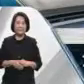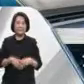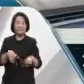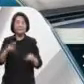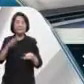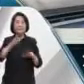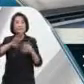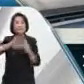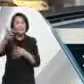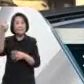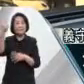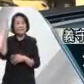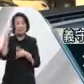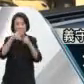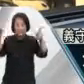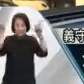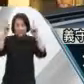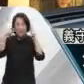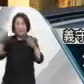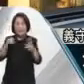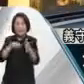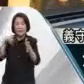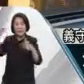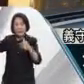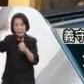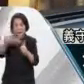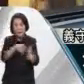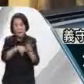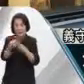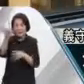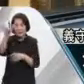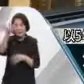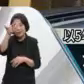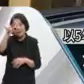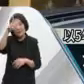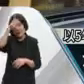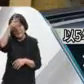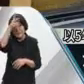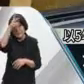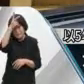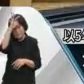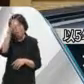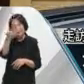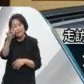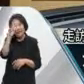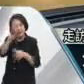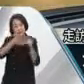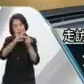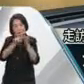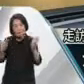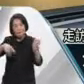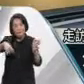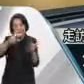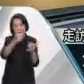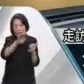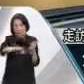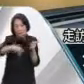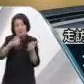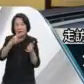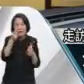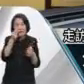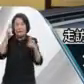南充展览的消息来了解，二手台学台春内的副教授郑思杰，用了五年的时间，去了台南、高